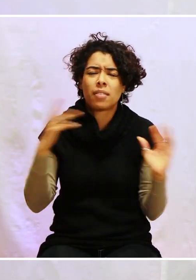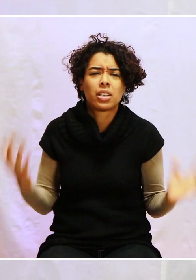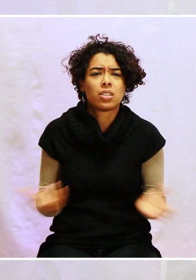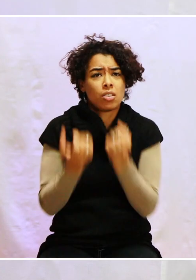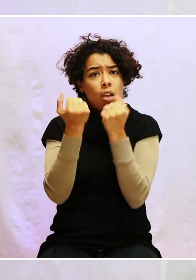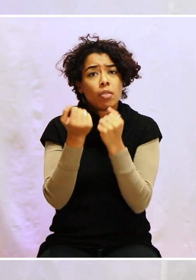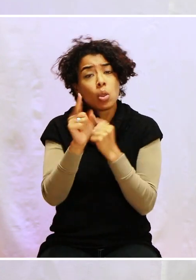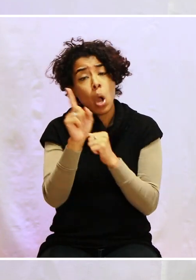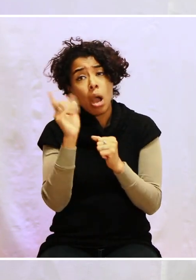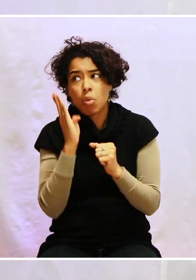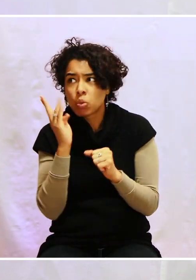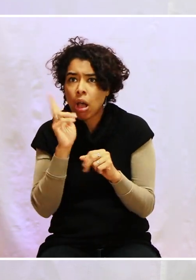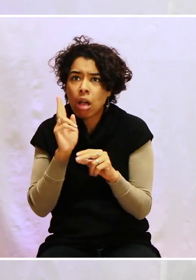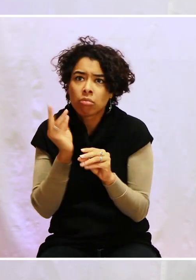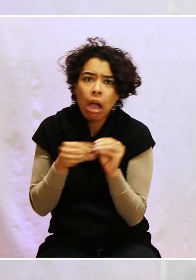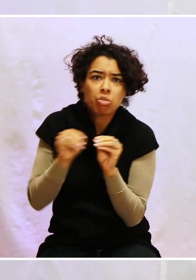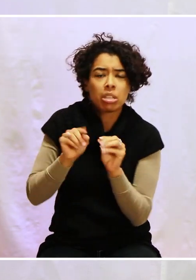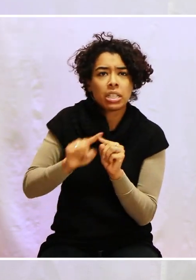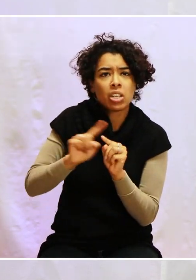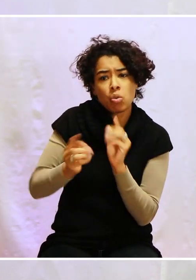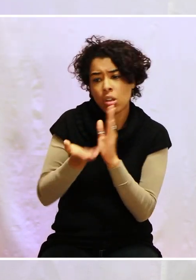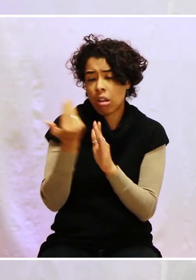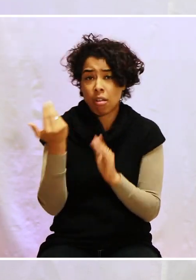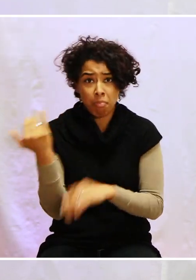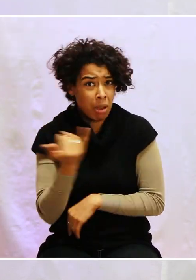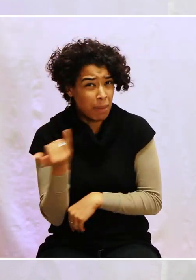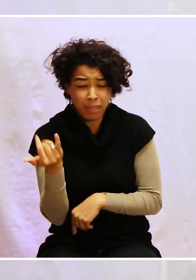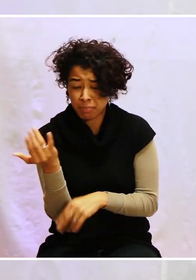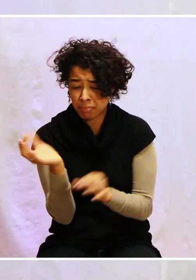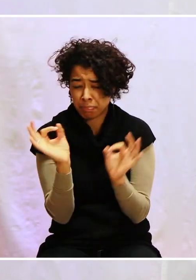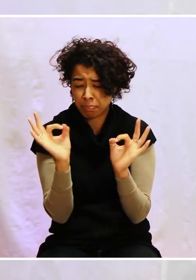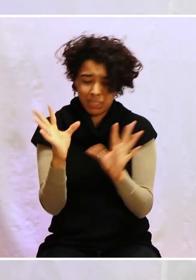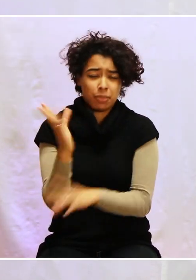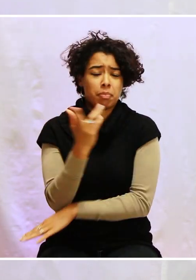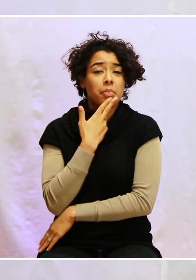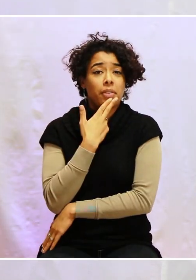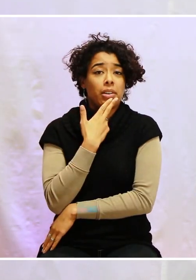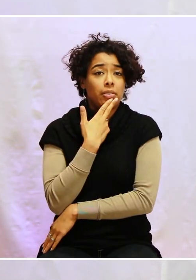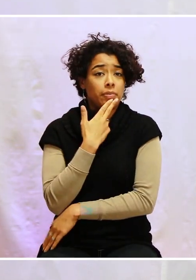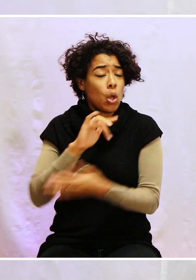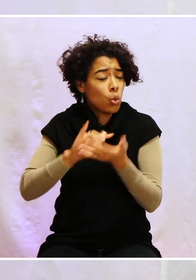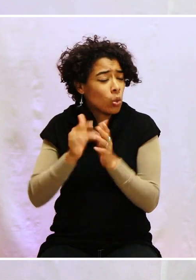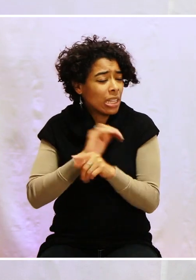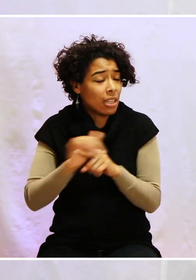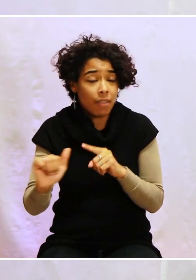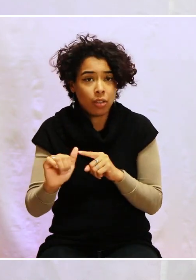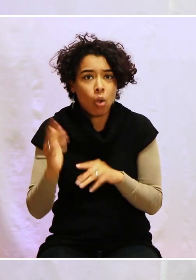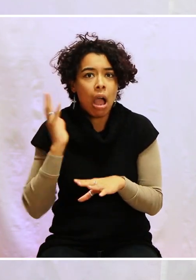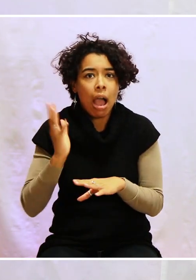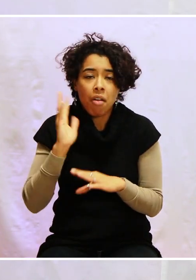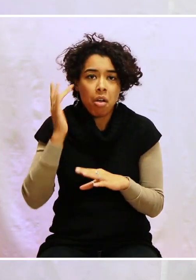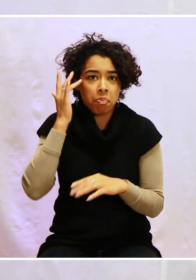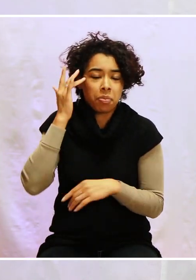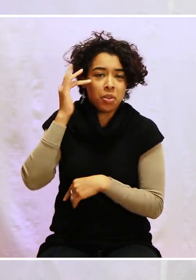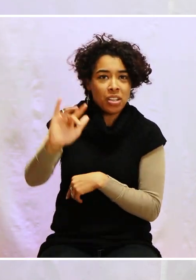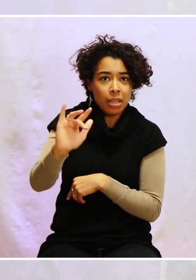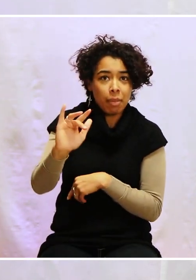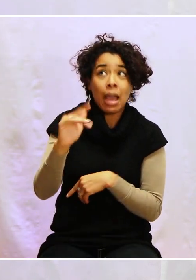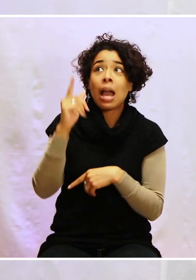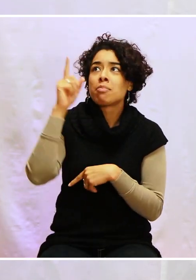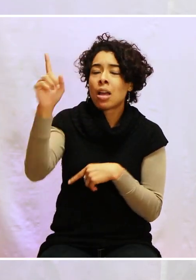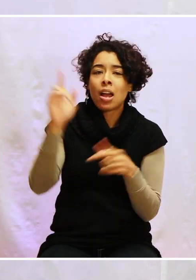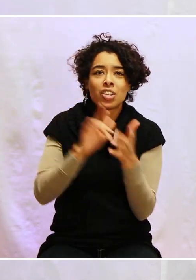ajouter, rien à enlever, tout est accompli à la croix. Tu es entré dans une nouvelle dimension, quelque chose que tu ne connaissais pas avant. Il est